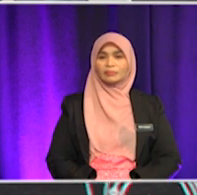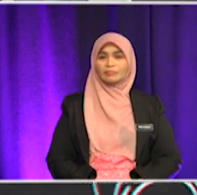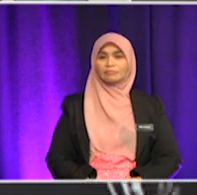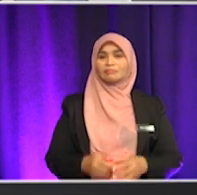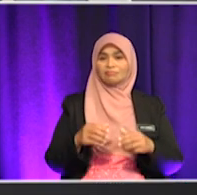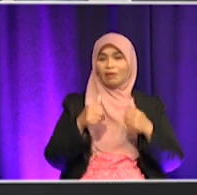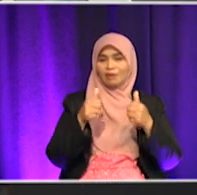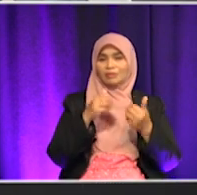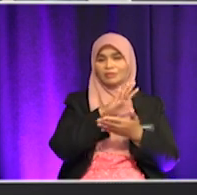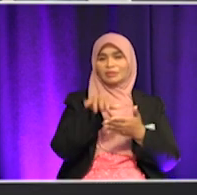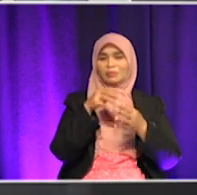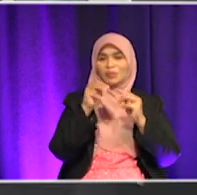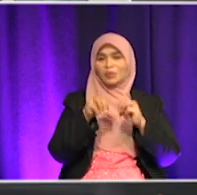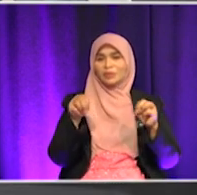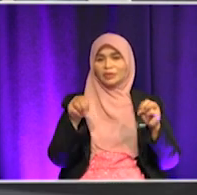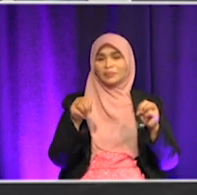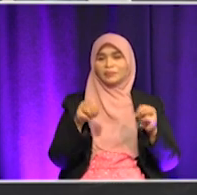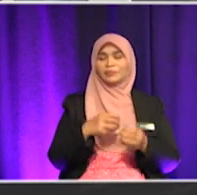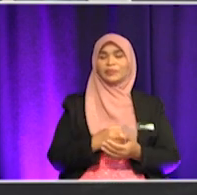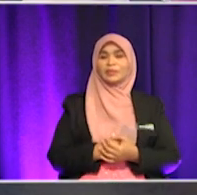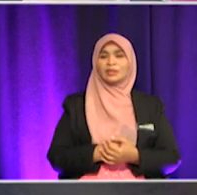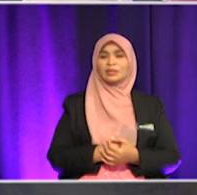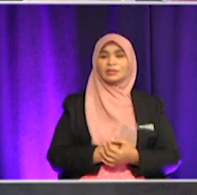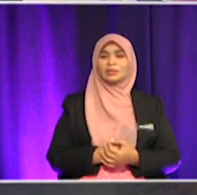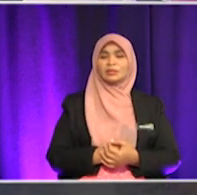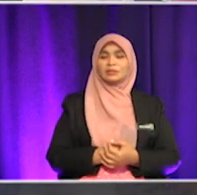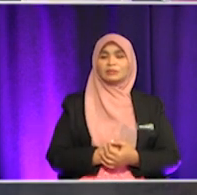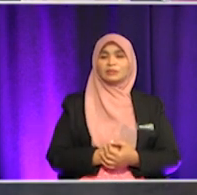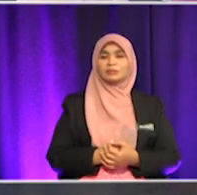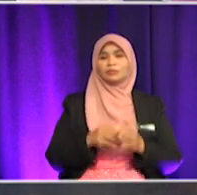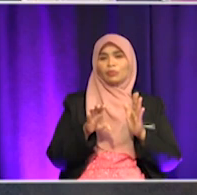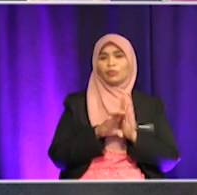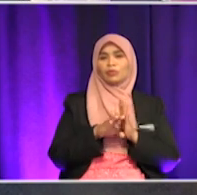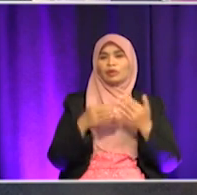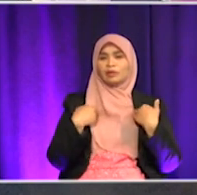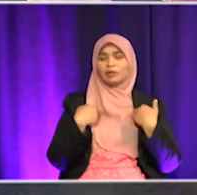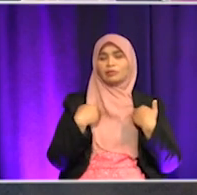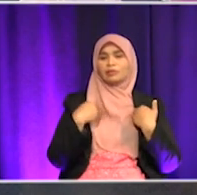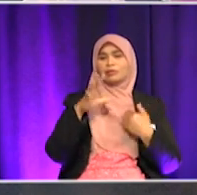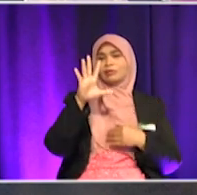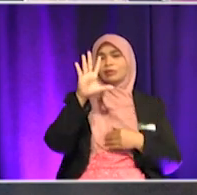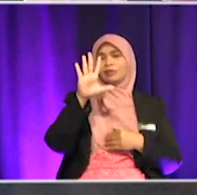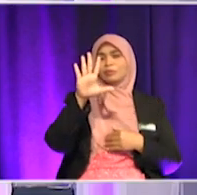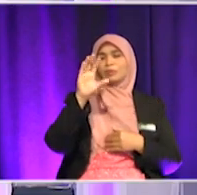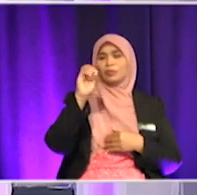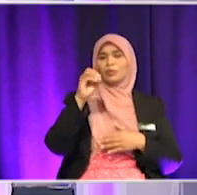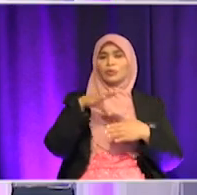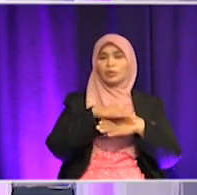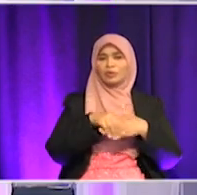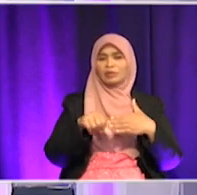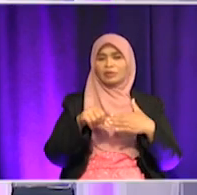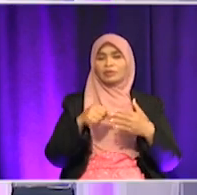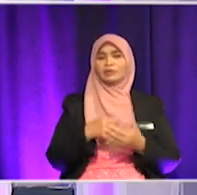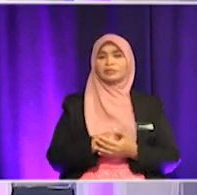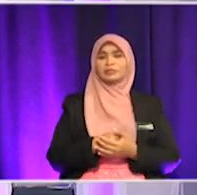ini. Okey, kita kena lihat lagi sekali. Prema ni dia ada RM50. Okay, dia beli 3 kilo rambutan, 2 kilo manggis dan 1